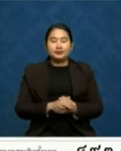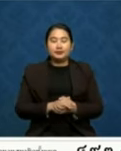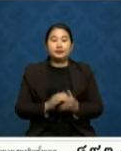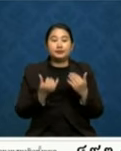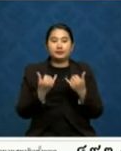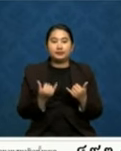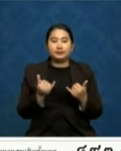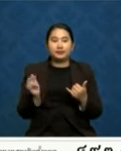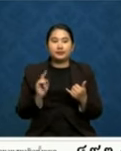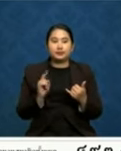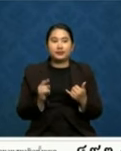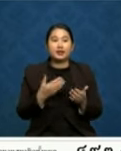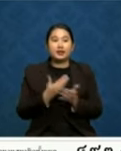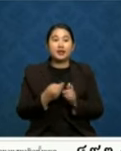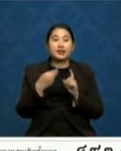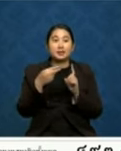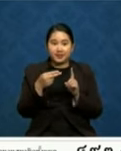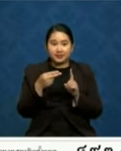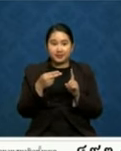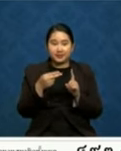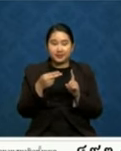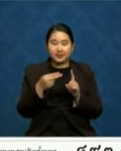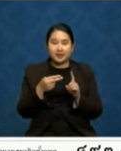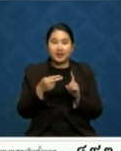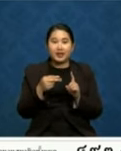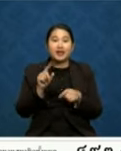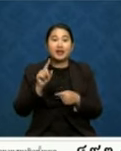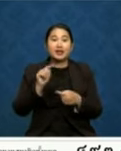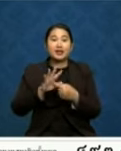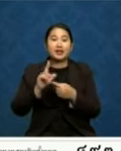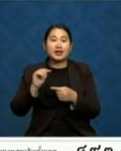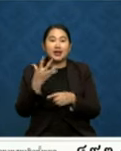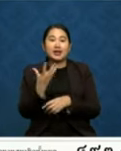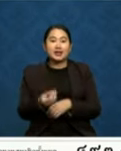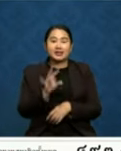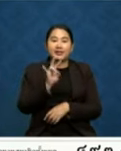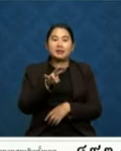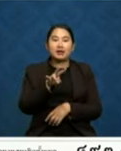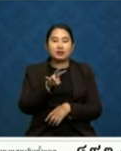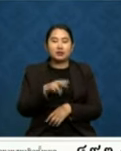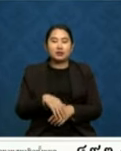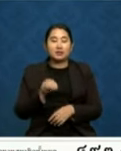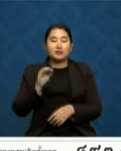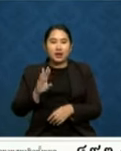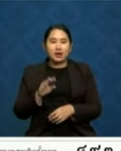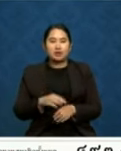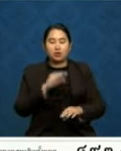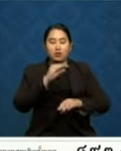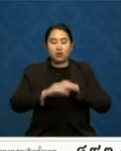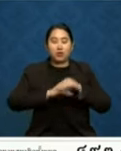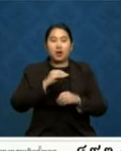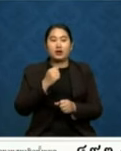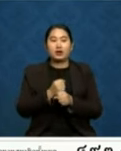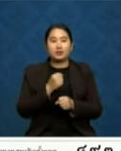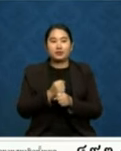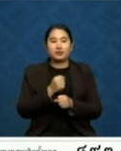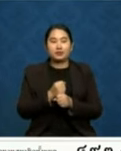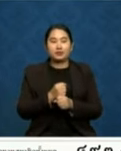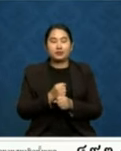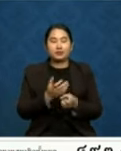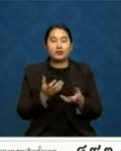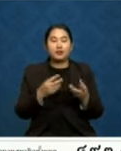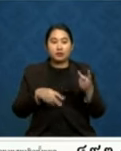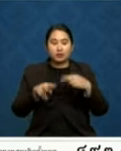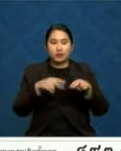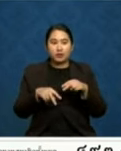จุบันเนี่ยจากหมื่นหนึ่งเนี่ยนะครับตันหนึ่งเนี่ยตอนนี้เหลือแค่ 7,000 กว่าบาทในโครงการในเขตชนประทานท่านไม่สาม